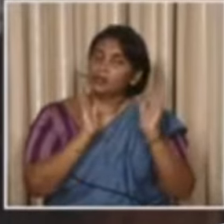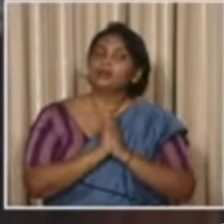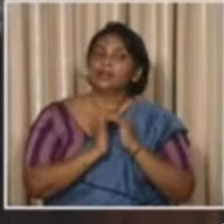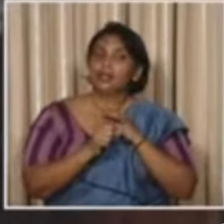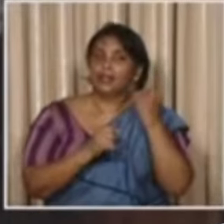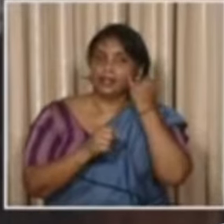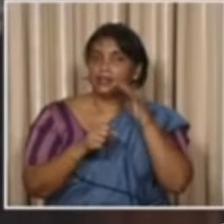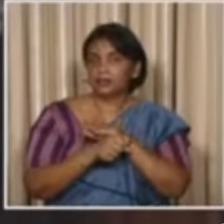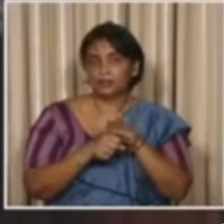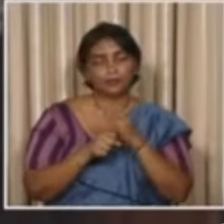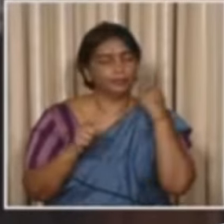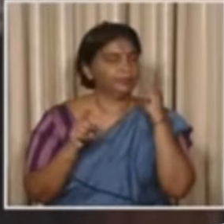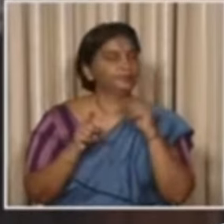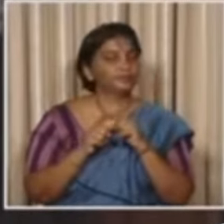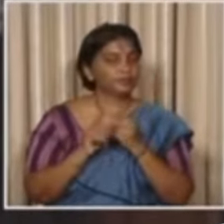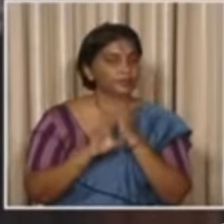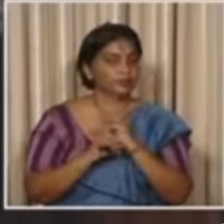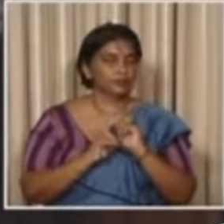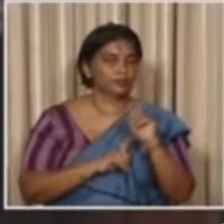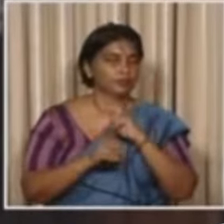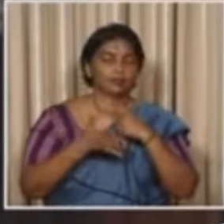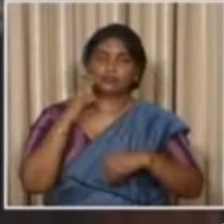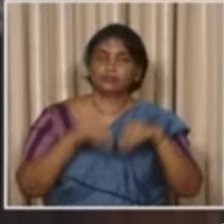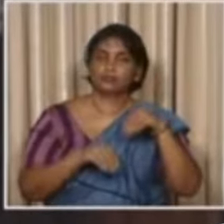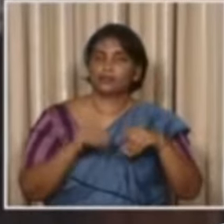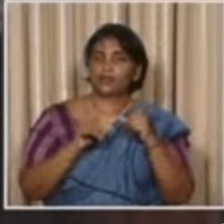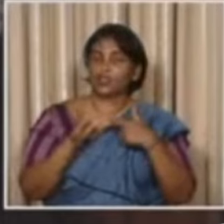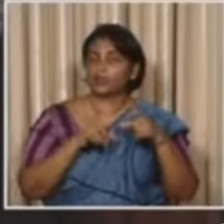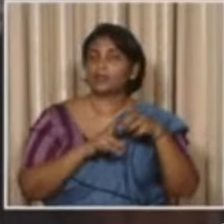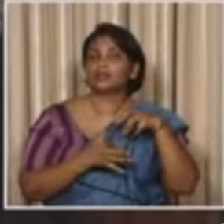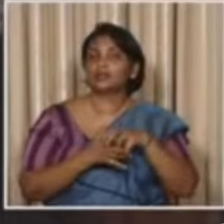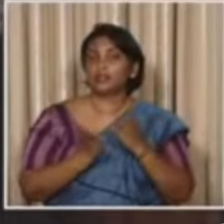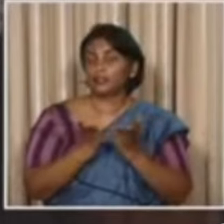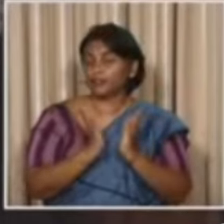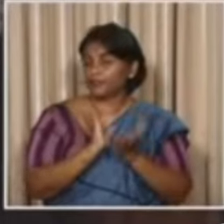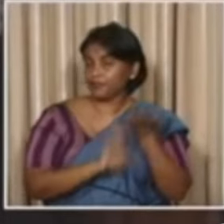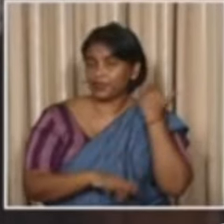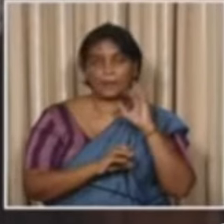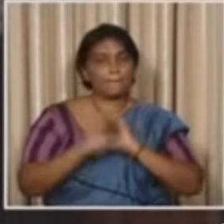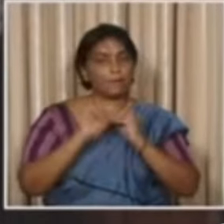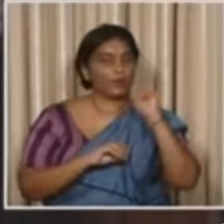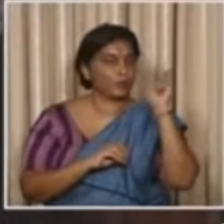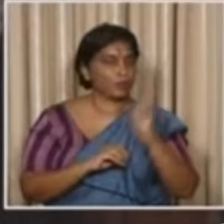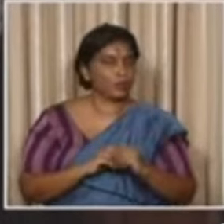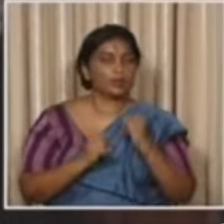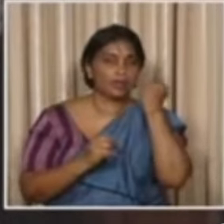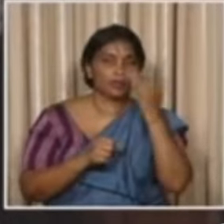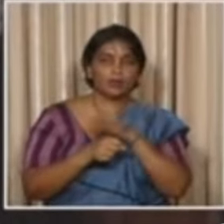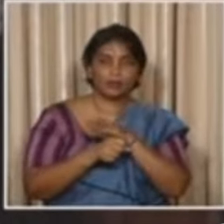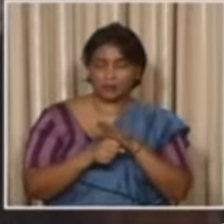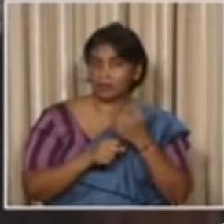කැකිරාව ආසනය කේන්ද්‍ර කරගෙන ගිය පාර පාර්ලිමේන්තු මැතිවරණයේදී අනුරාධපුර දිස්ත්‍රික්කයේ වැඩිම ප්‍රතිශතයකින් ජයග්‍රහණය කරේ කැකිරාව ආසනය